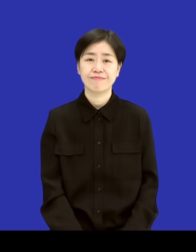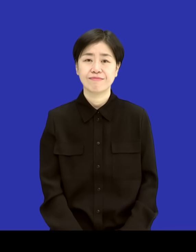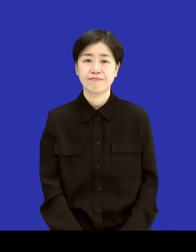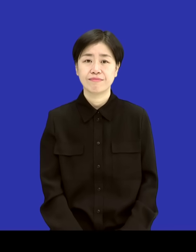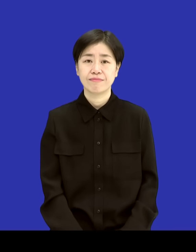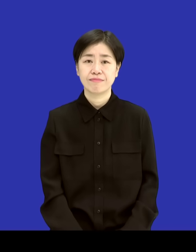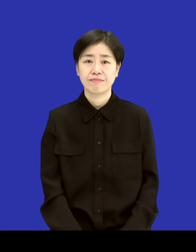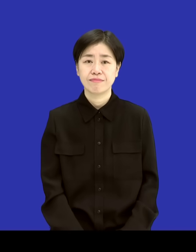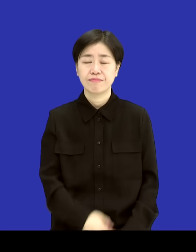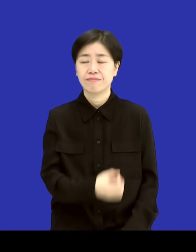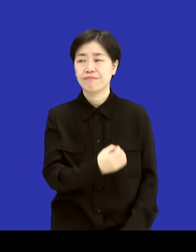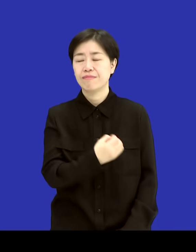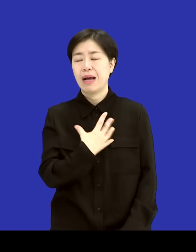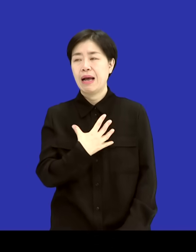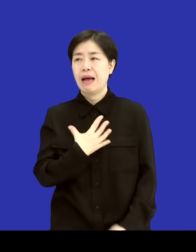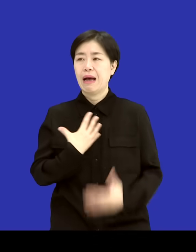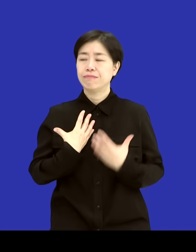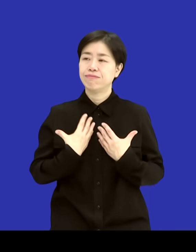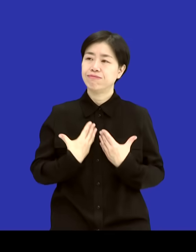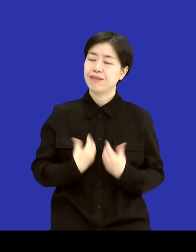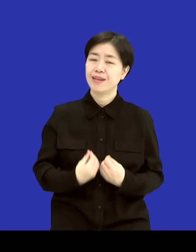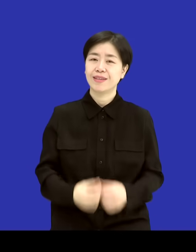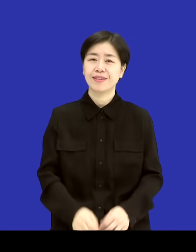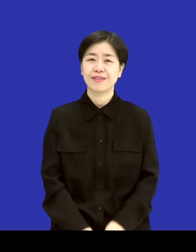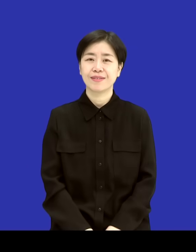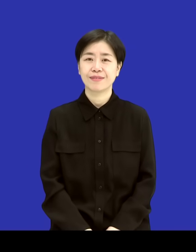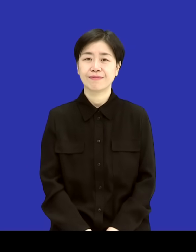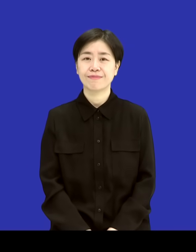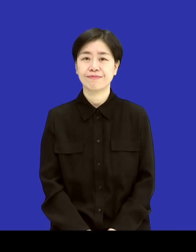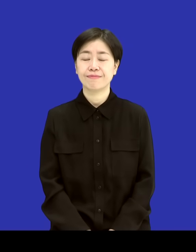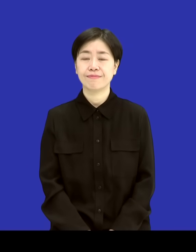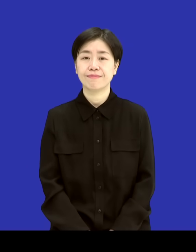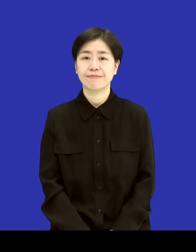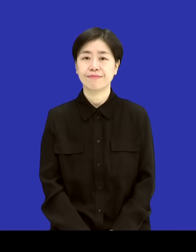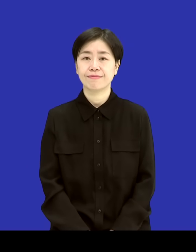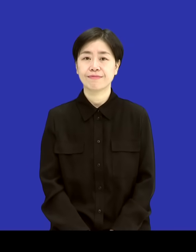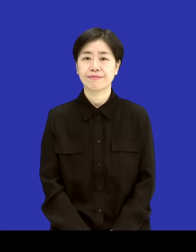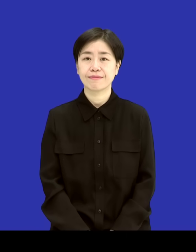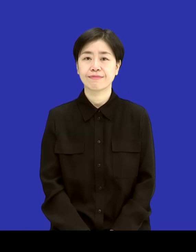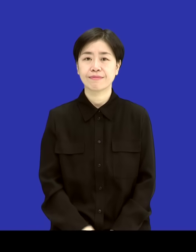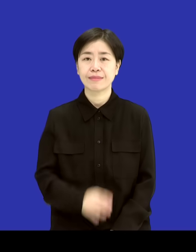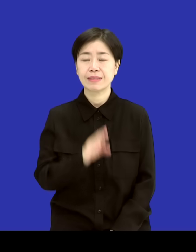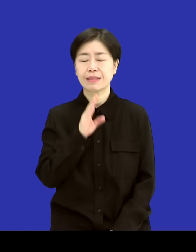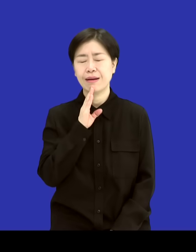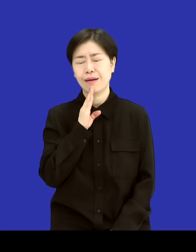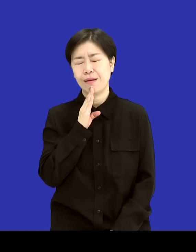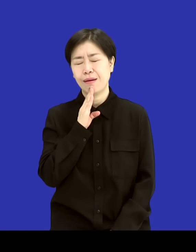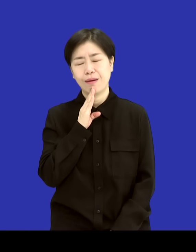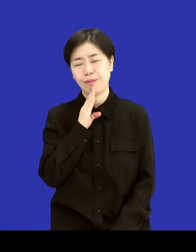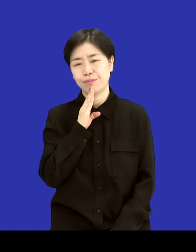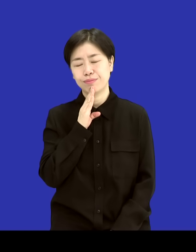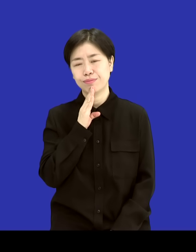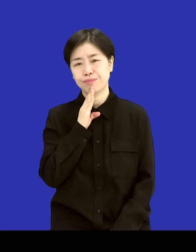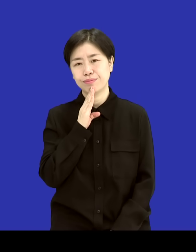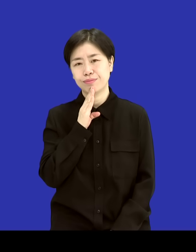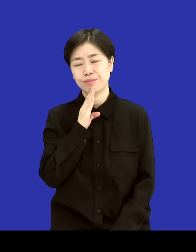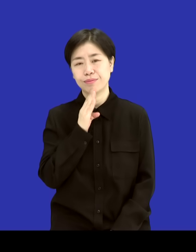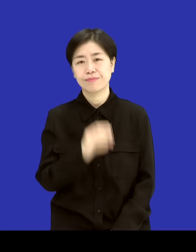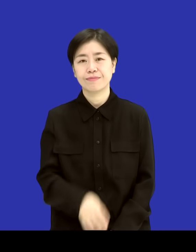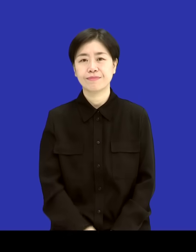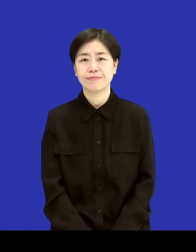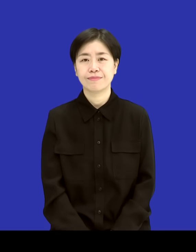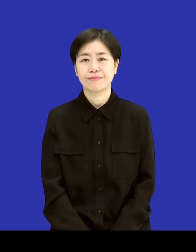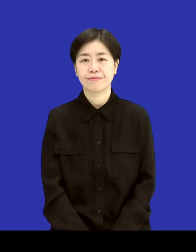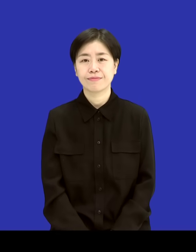이렇게 말씀을 해주시는 거예요. 그래서 아이고. 그때 좀 낙심이 됐었는데 예. 그럼 그래도